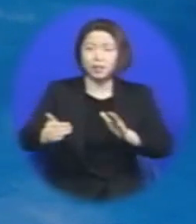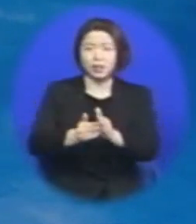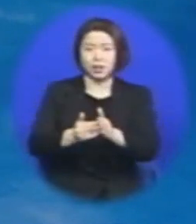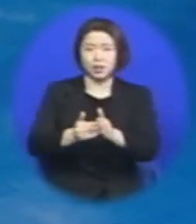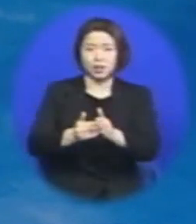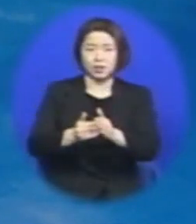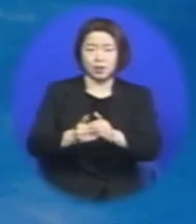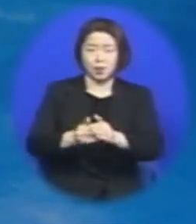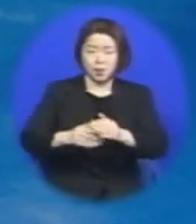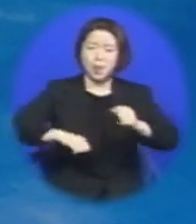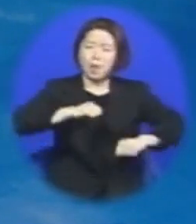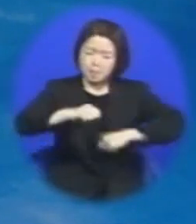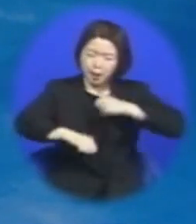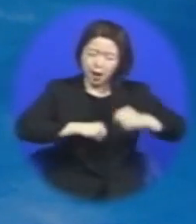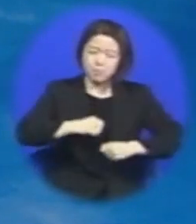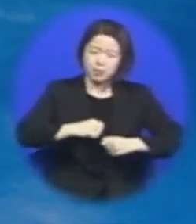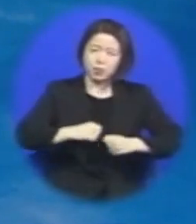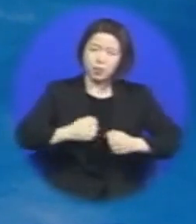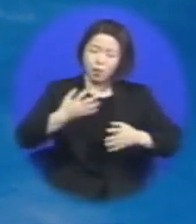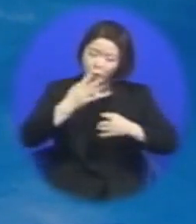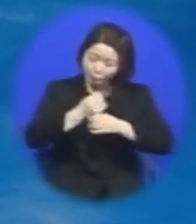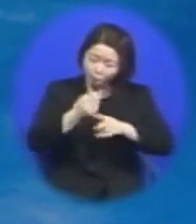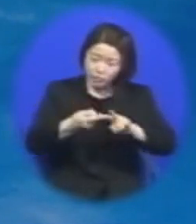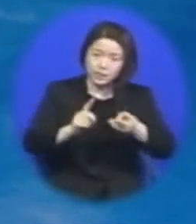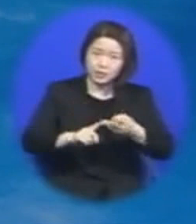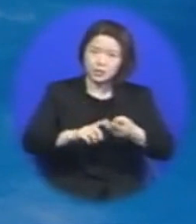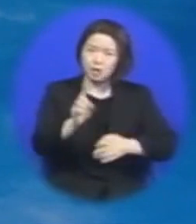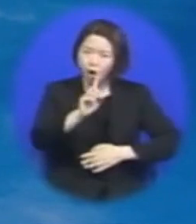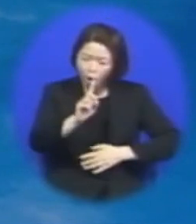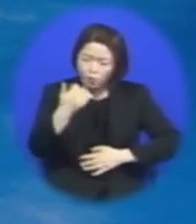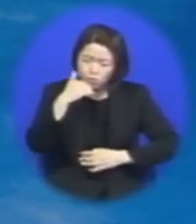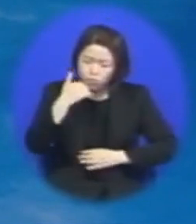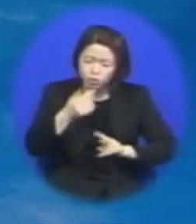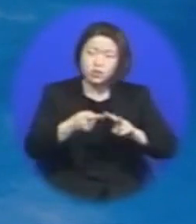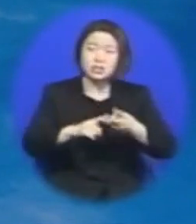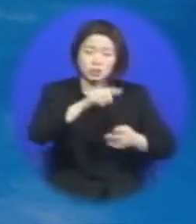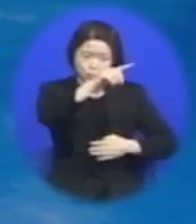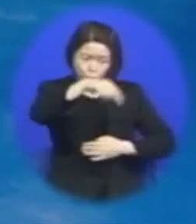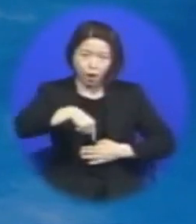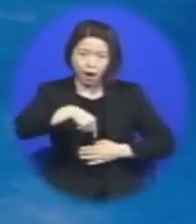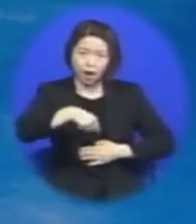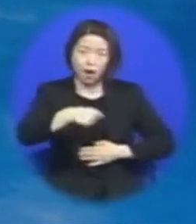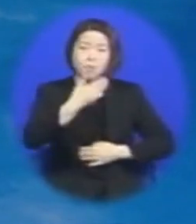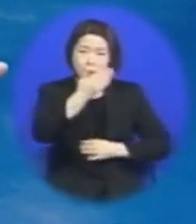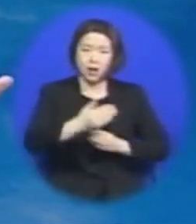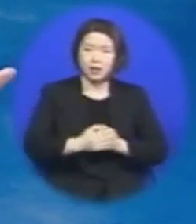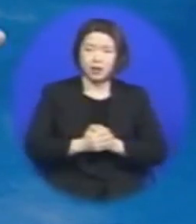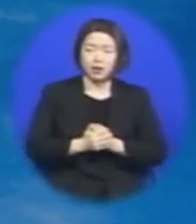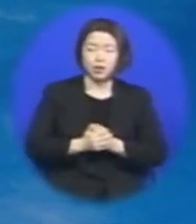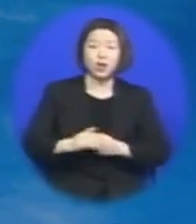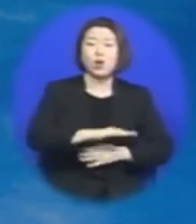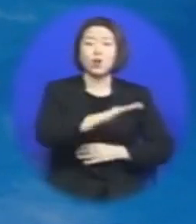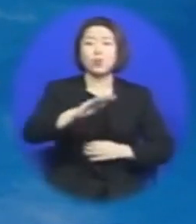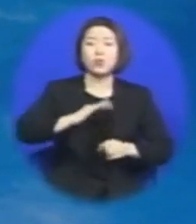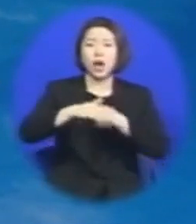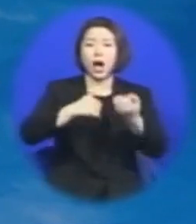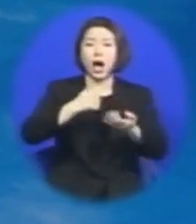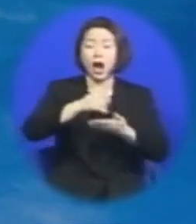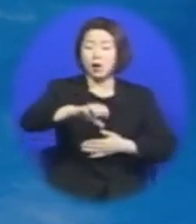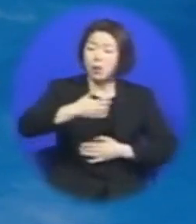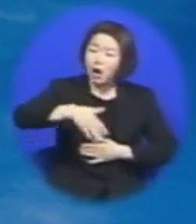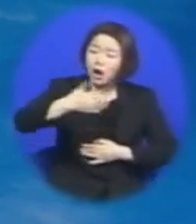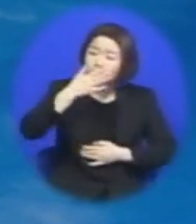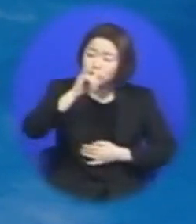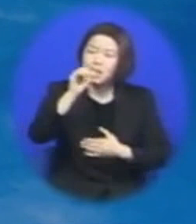마음대로 들어오라 언제든지 들어오라 어떤 사람도 들어오라 하나님께서 우리를 하나님께로 나아올 수 있도록